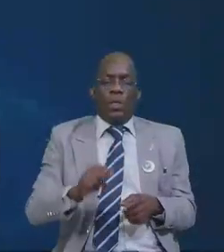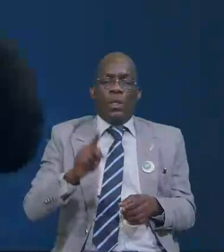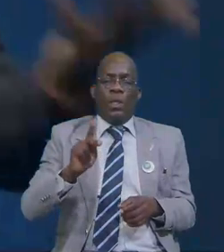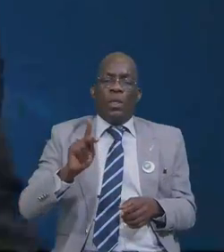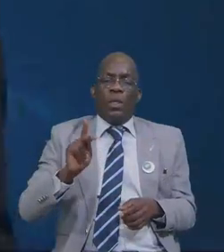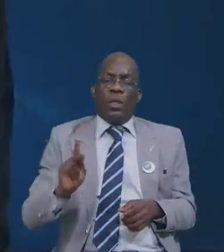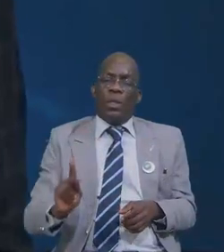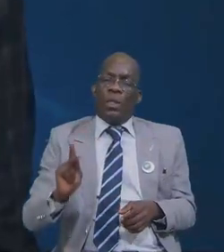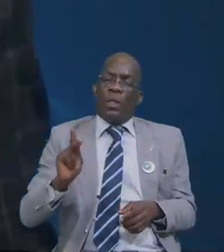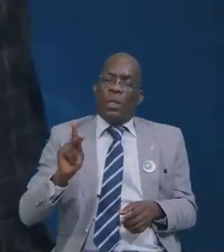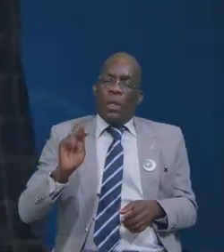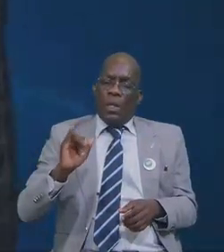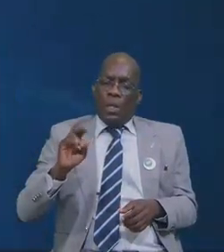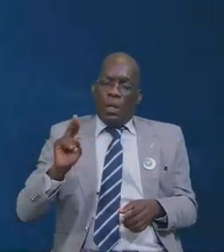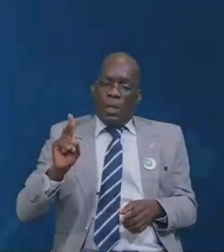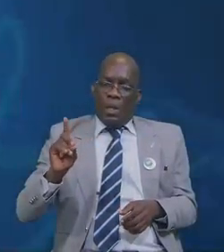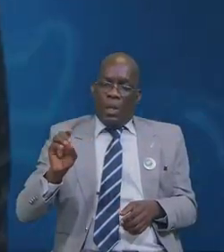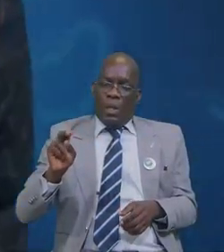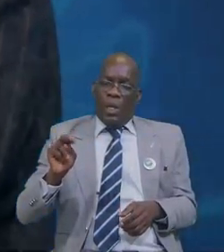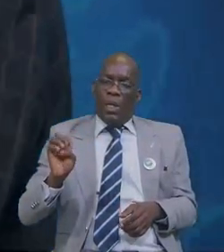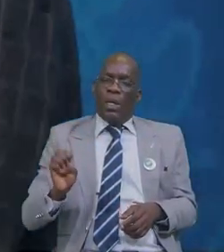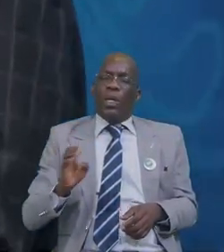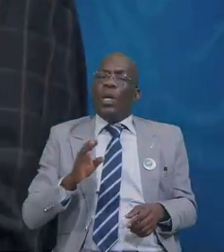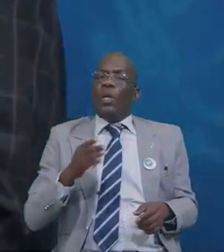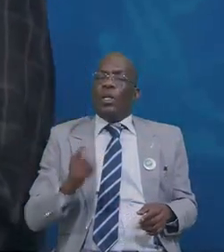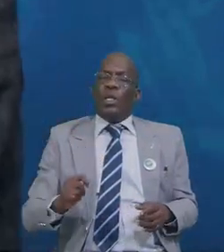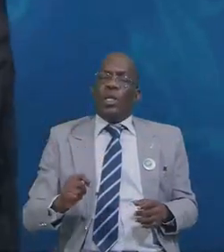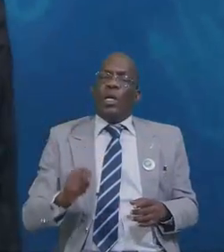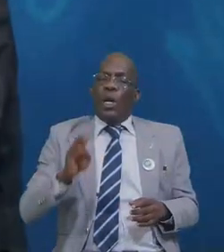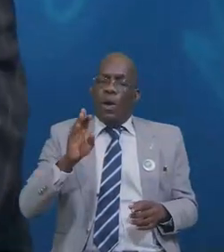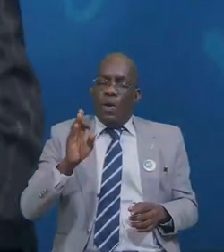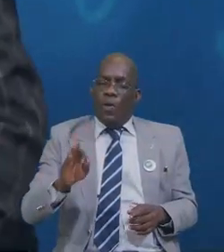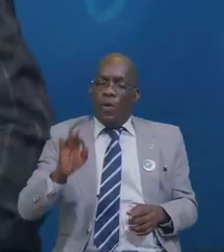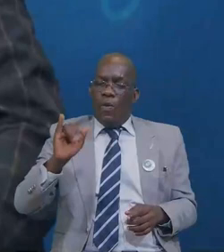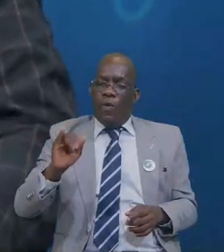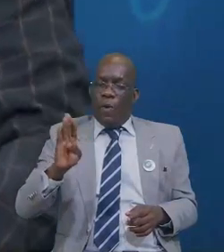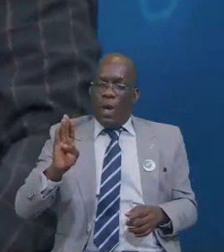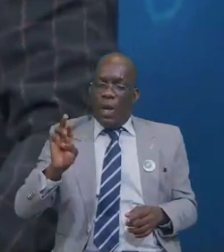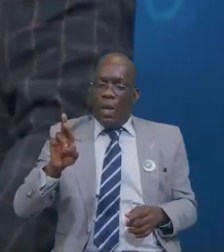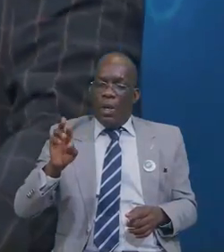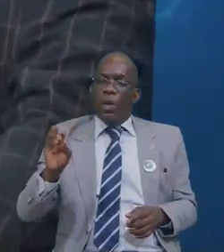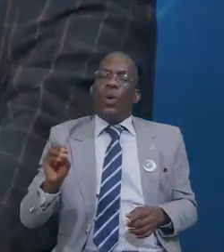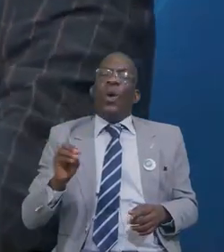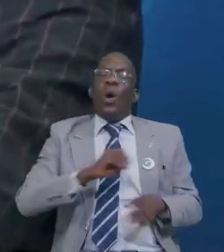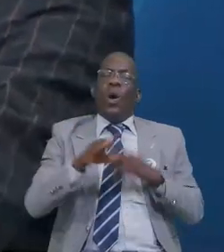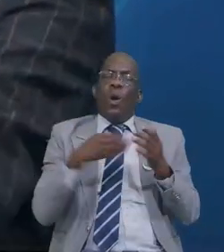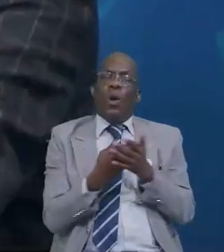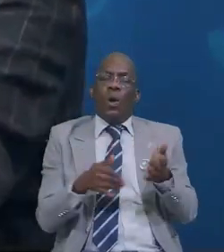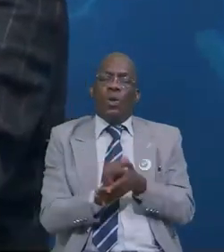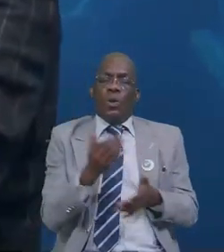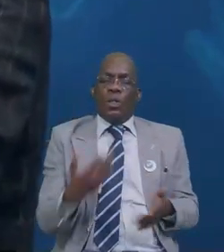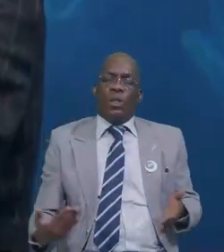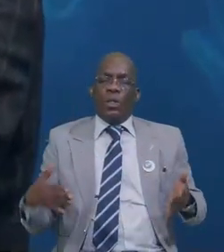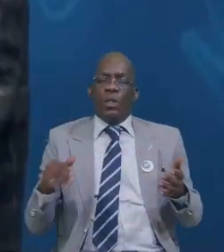les objets qui bougent dans le corps, fibromes dans le corps, toutes ces choses qui bloquent les